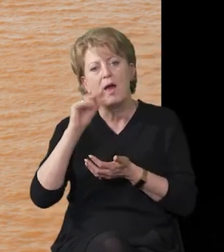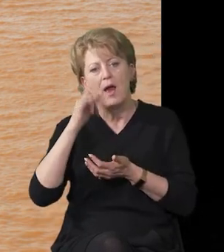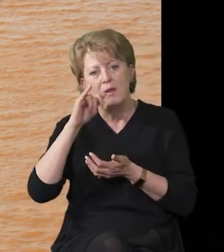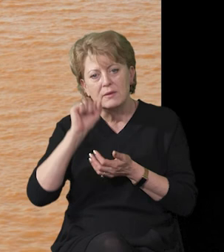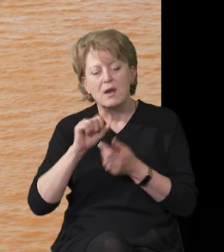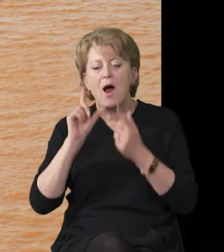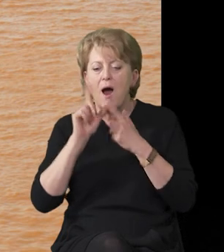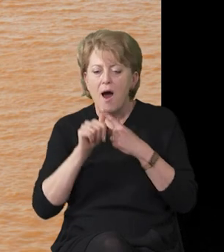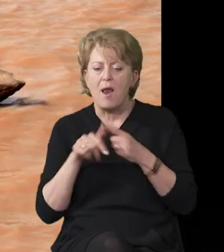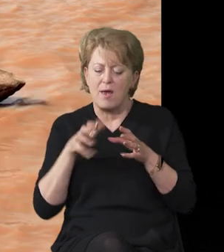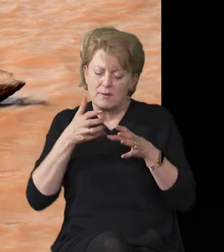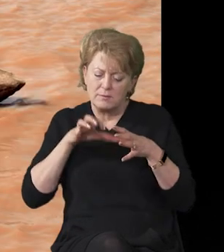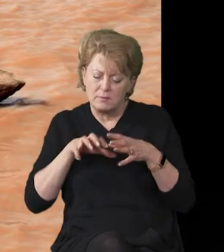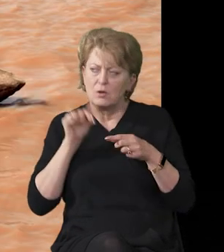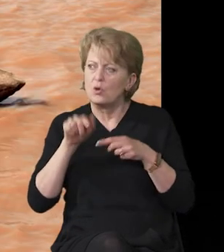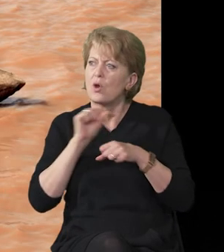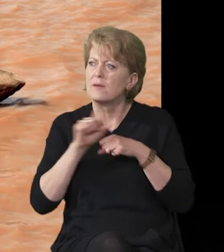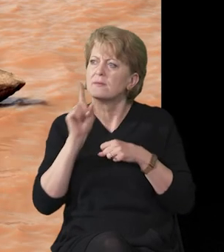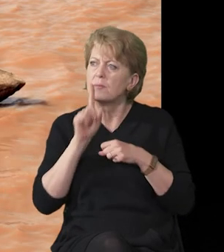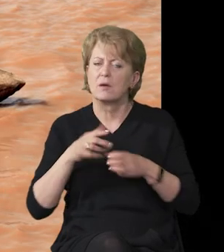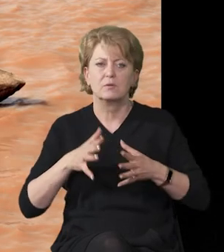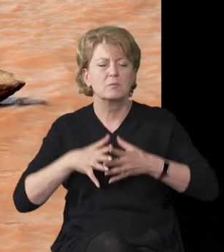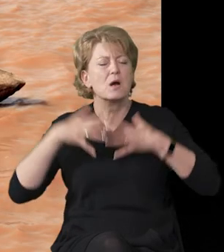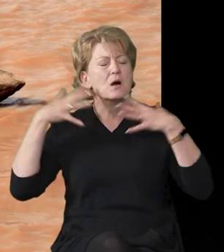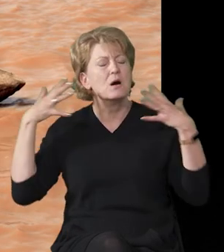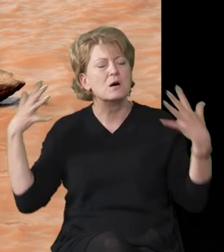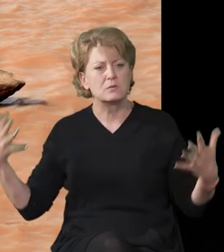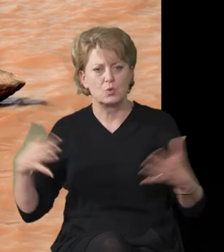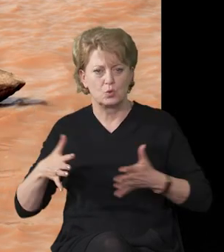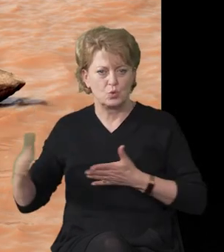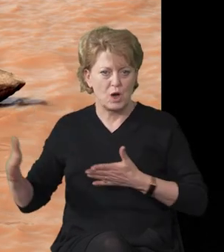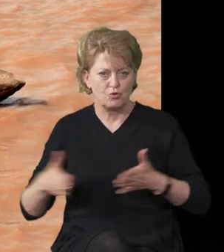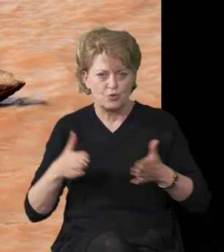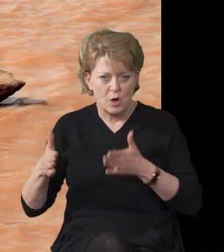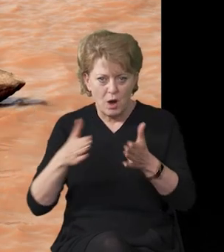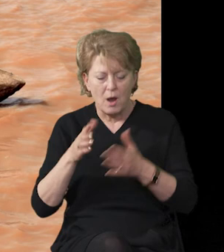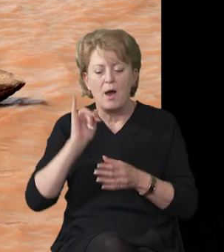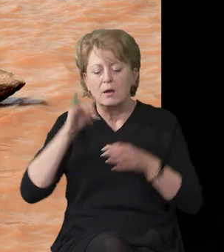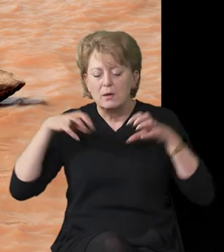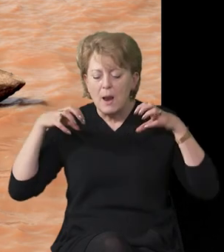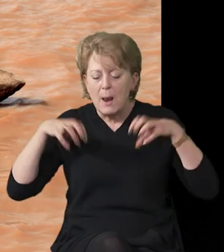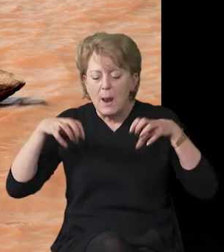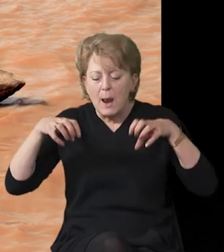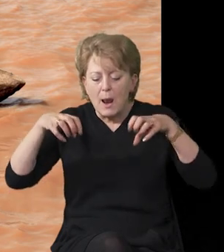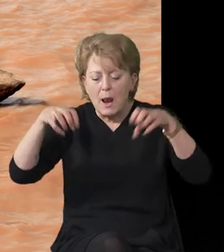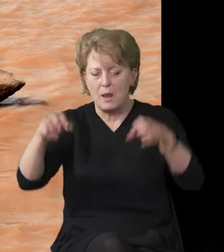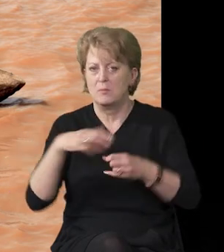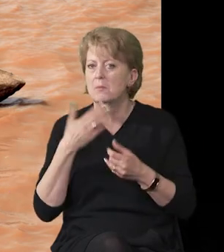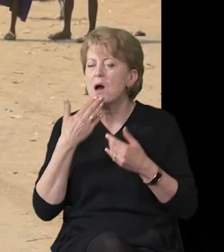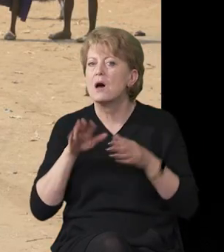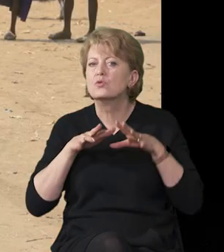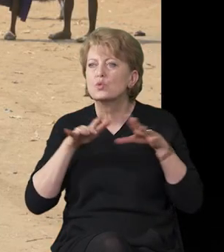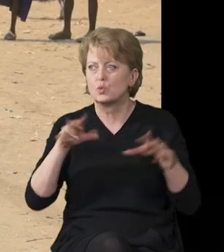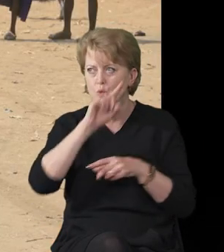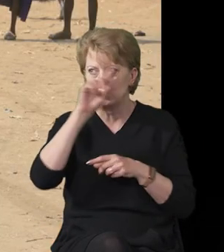Omo jest taką bardzo dużą rzeką, nad którą, czy w okolicy której, mieszka bardzo wiele bardzo ciekawych i atrakcyjnych